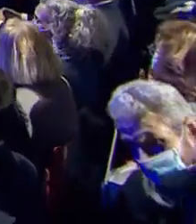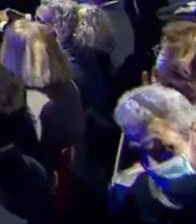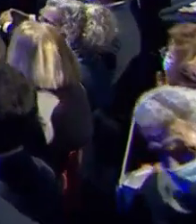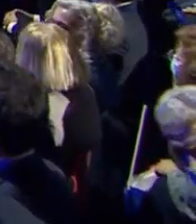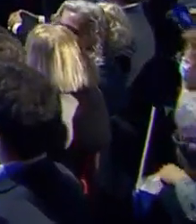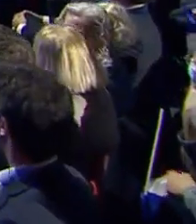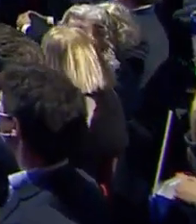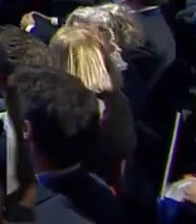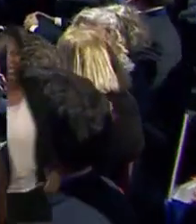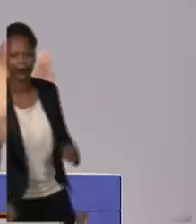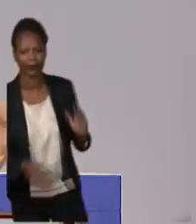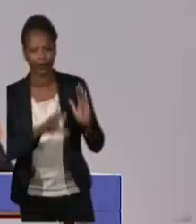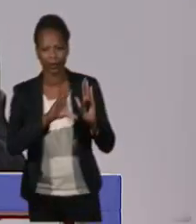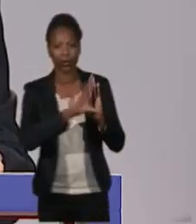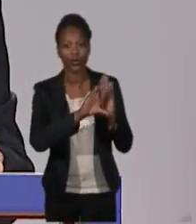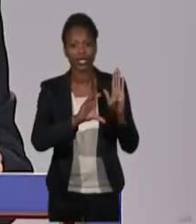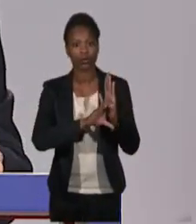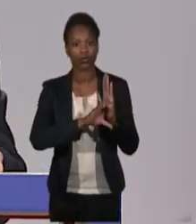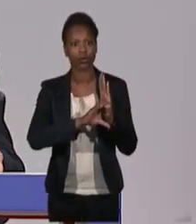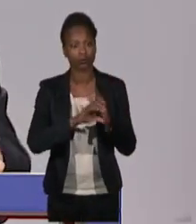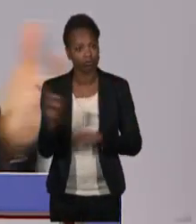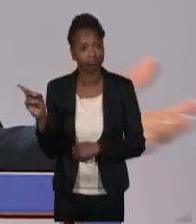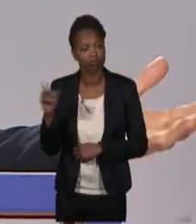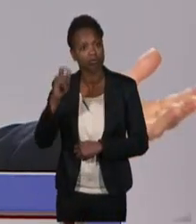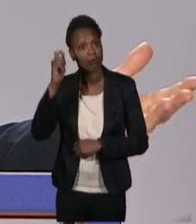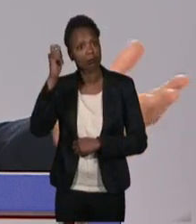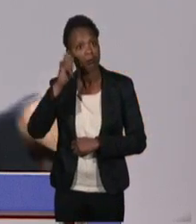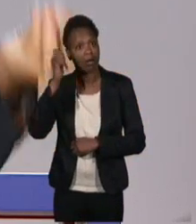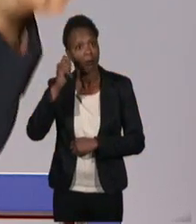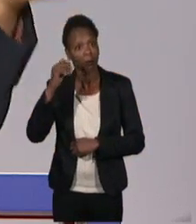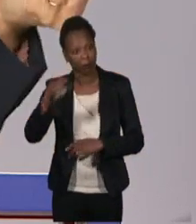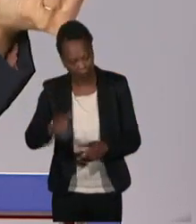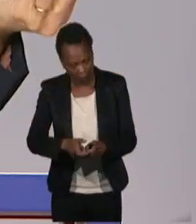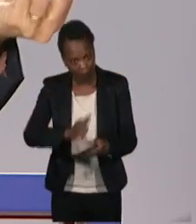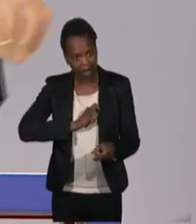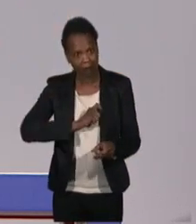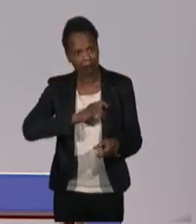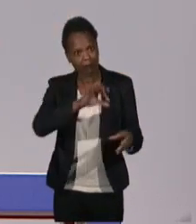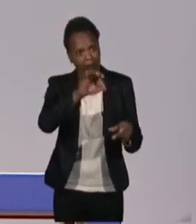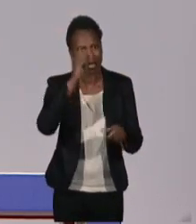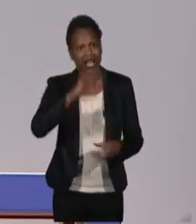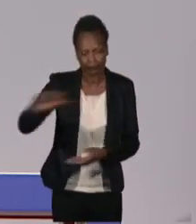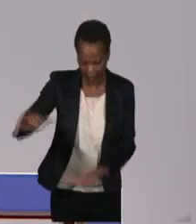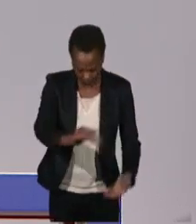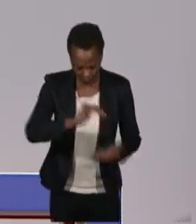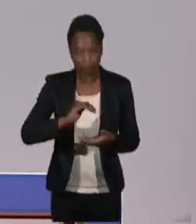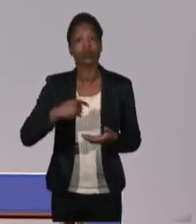Dans notre Constitution, le chef de l'État a l'initiative du référendum. Cette initiative, je la partagerai